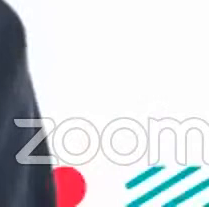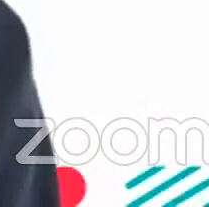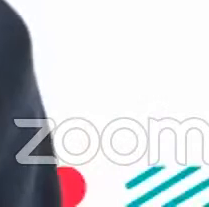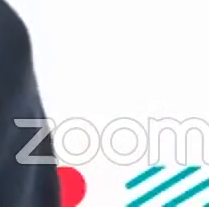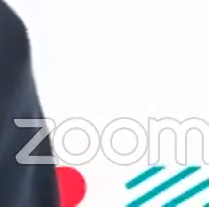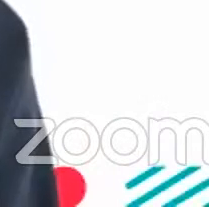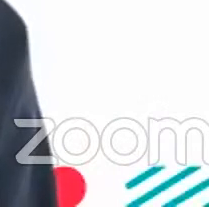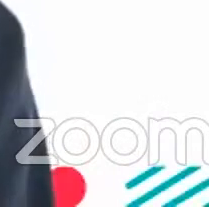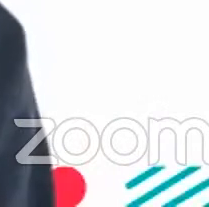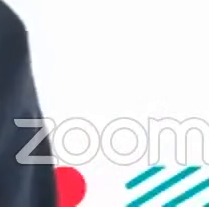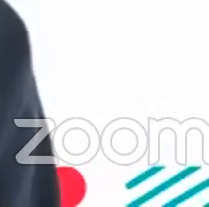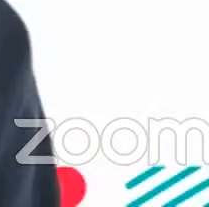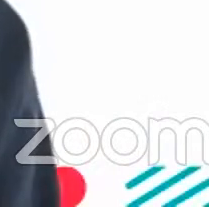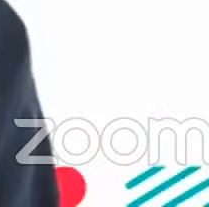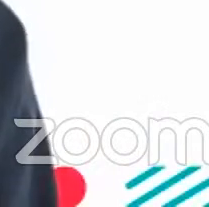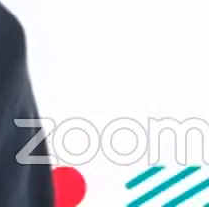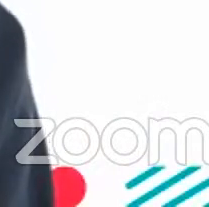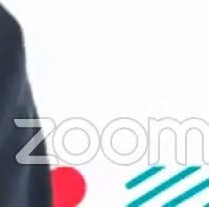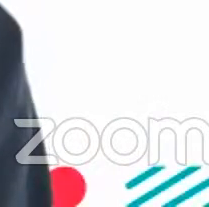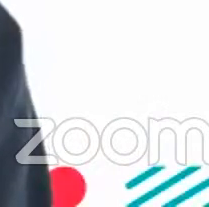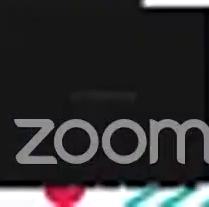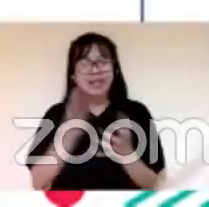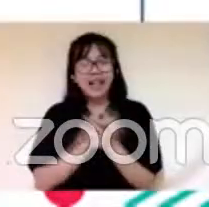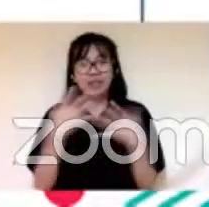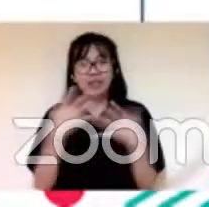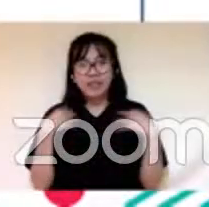salam sehat dan salam bahagia.